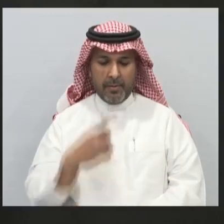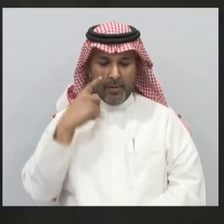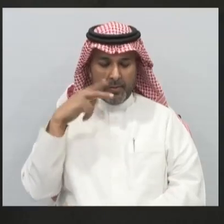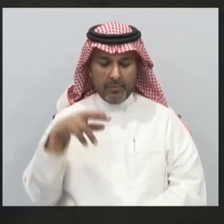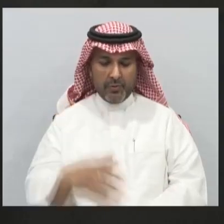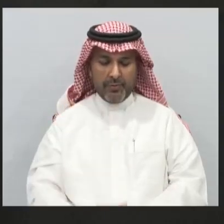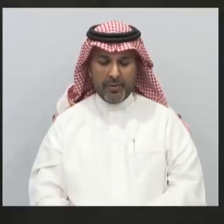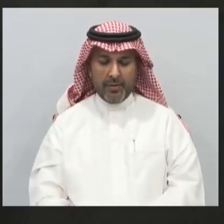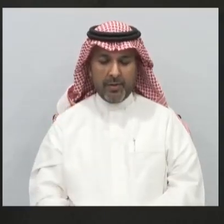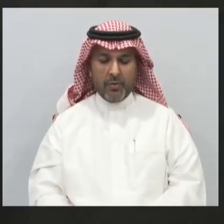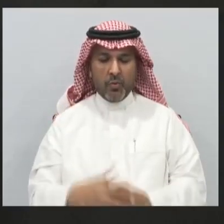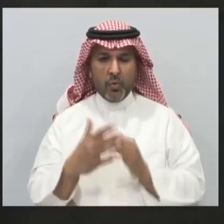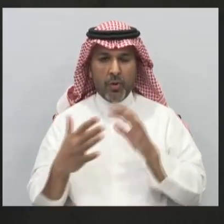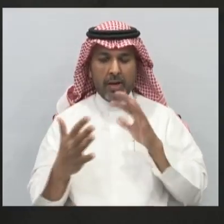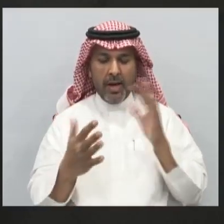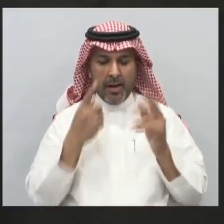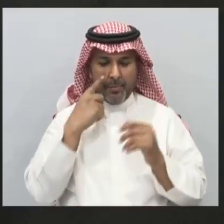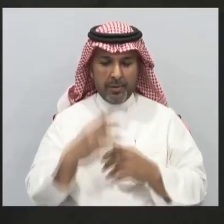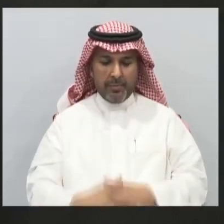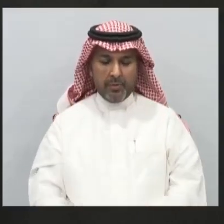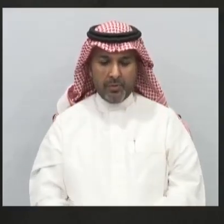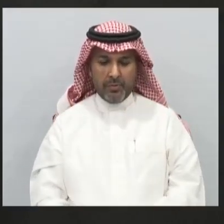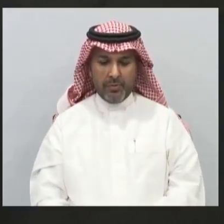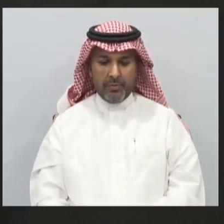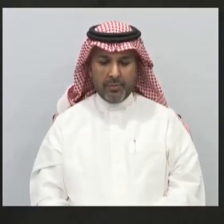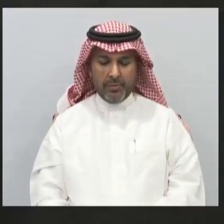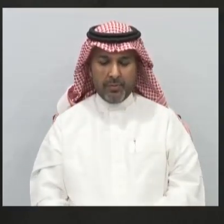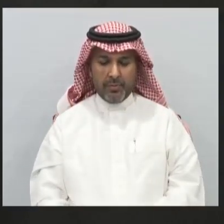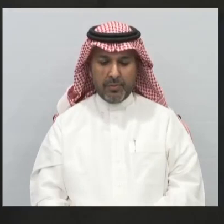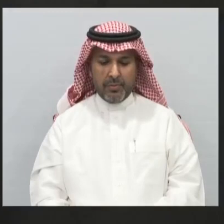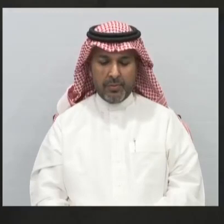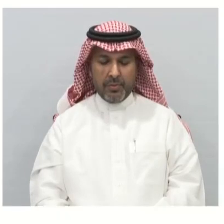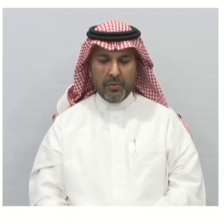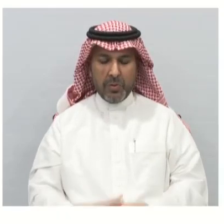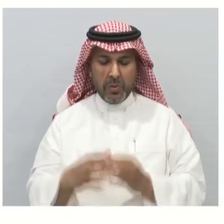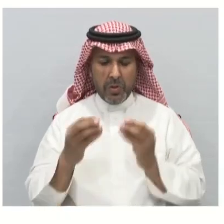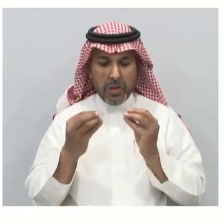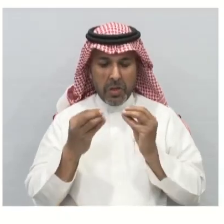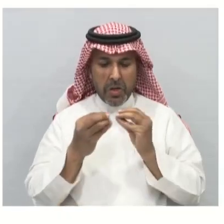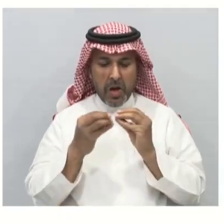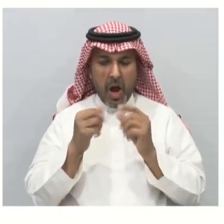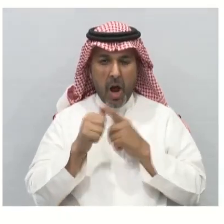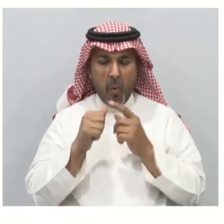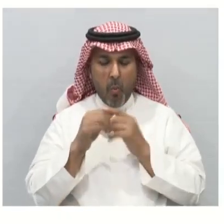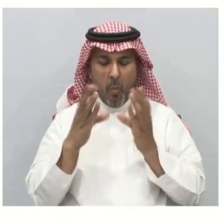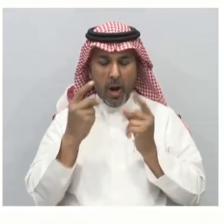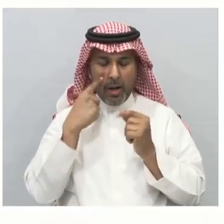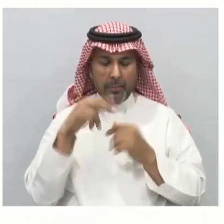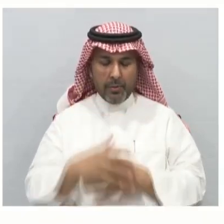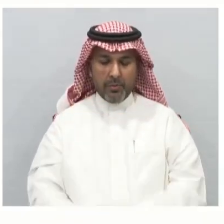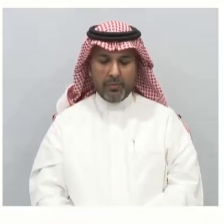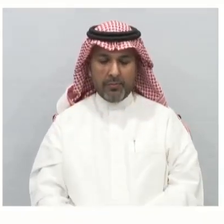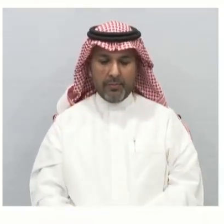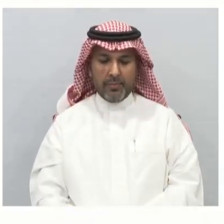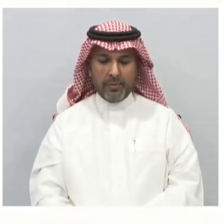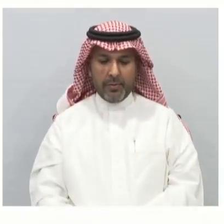طيب تعالوا نشوف الان طبعا اعطاني هنا طبعا نموذجين الاول يعبر عن